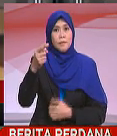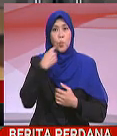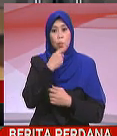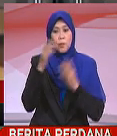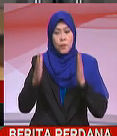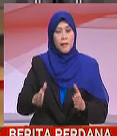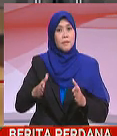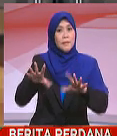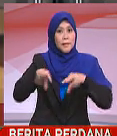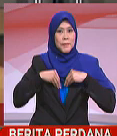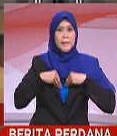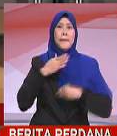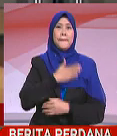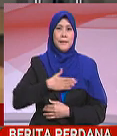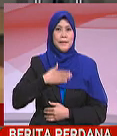layak untuk bersabar